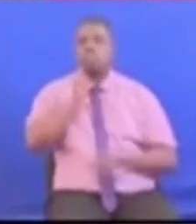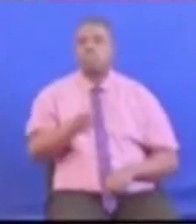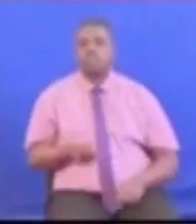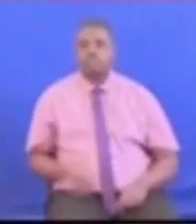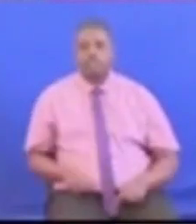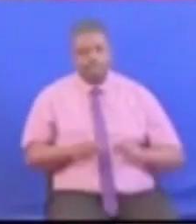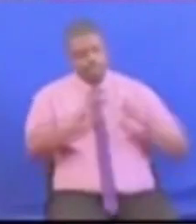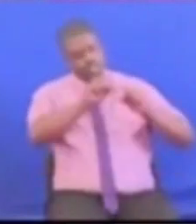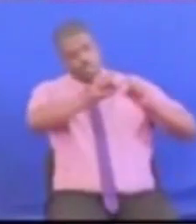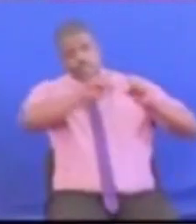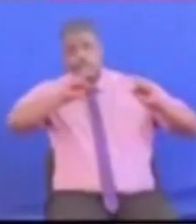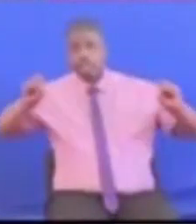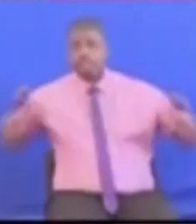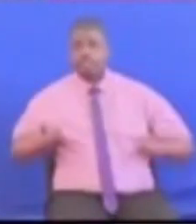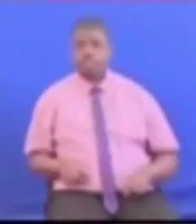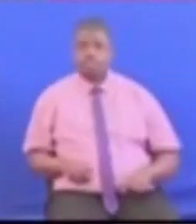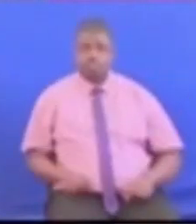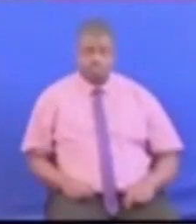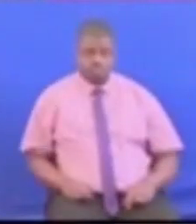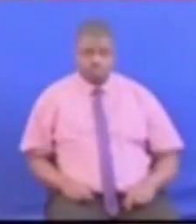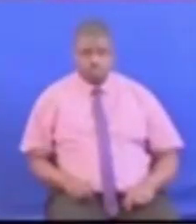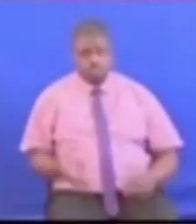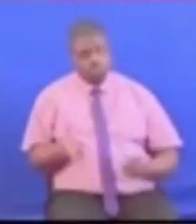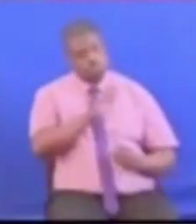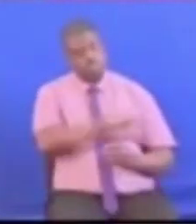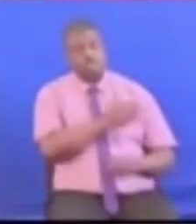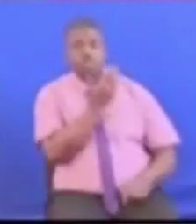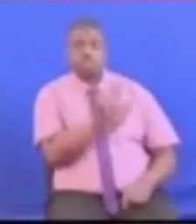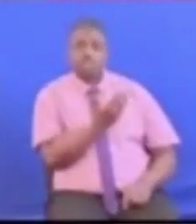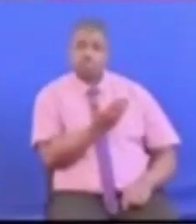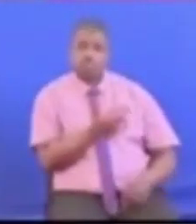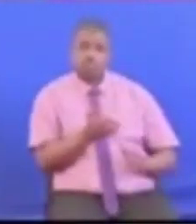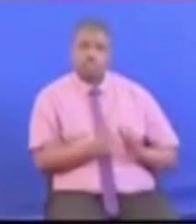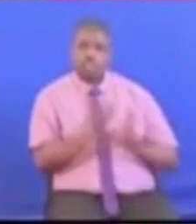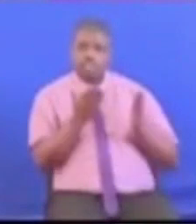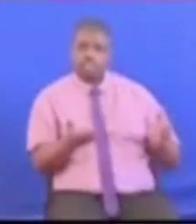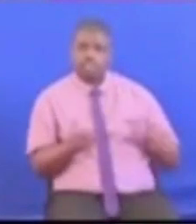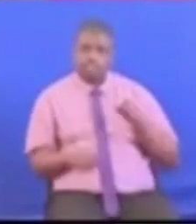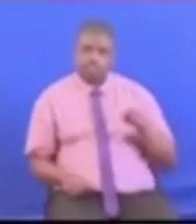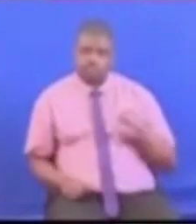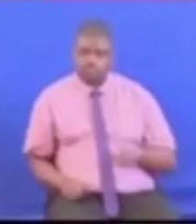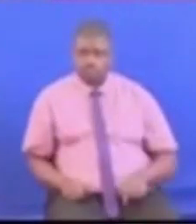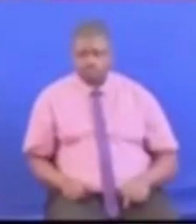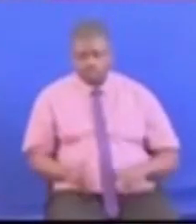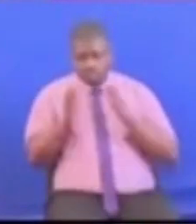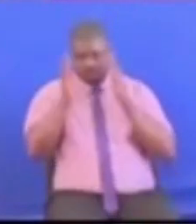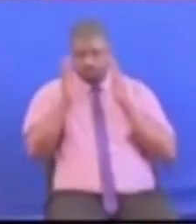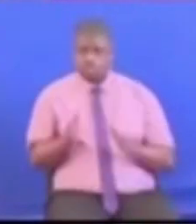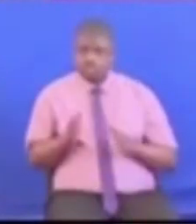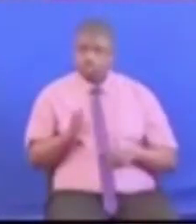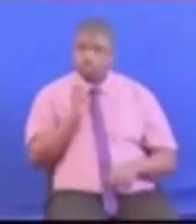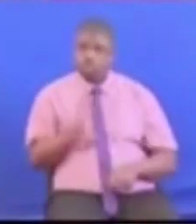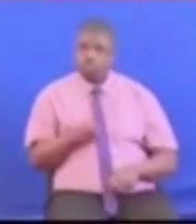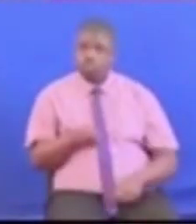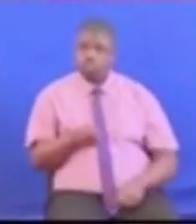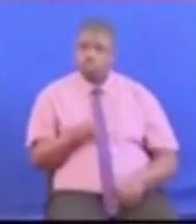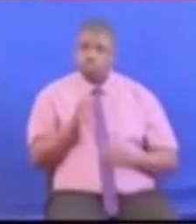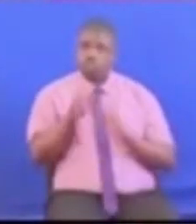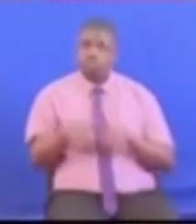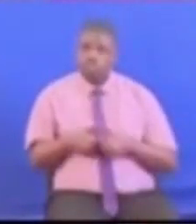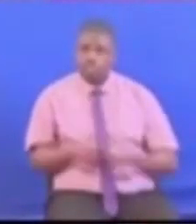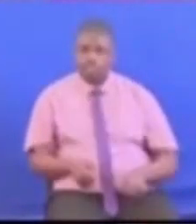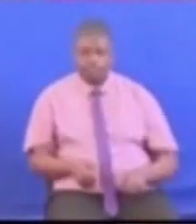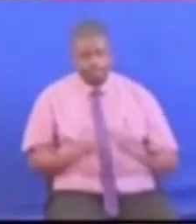kwa kirefu katika ukurasa wa 5 wa gazeti hilo. Mheshimiwa wabunge, makala hiyo imemnukuu Mheshimiwa